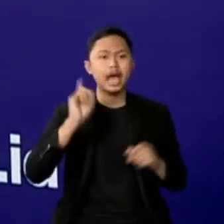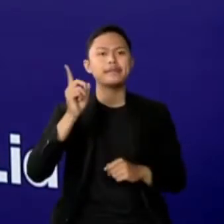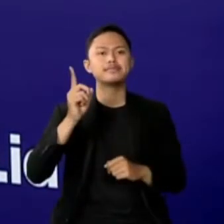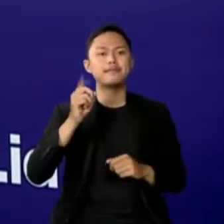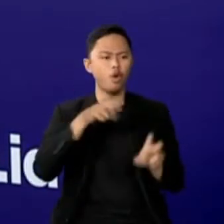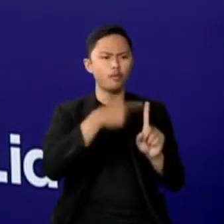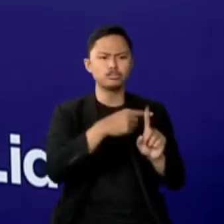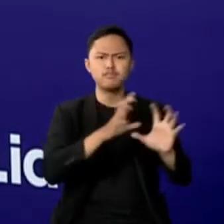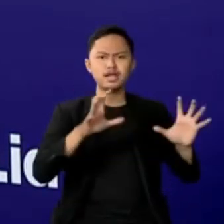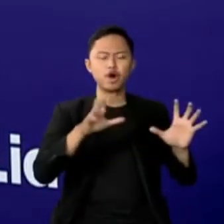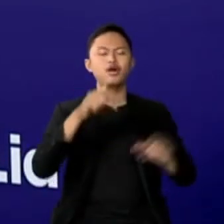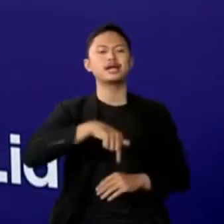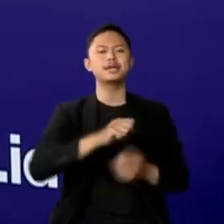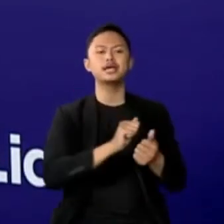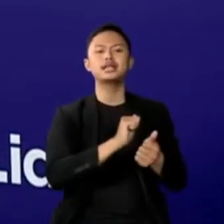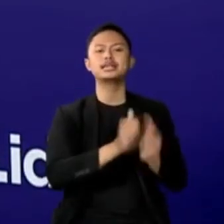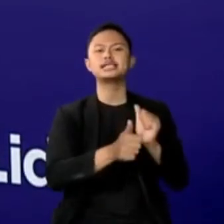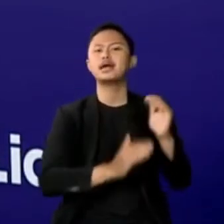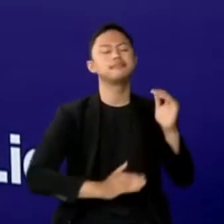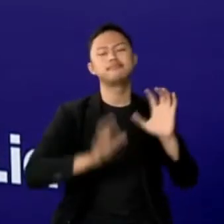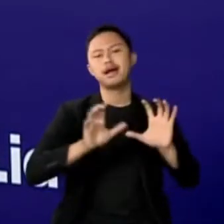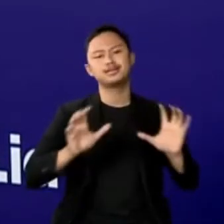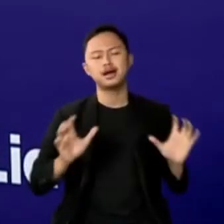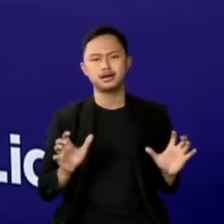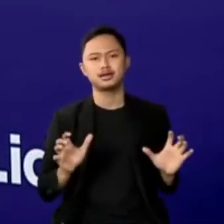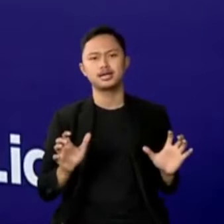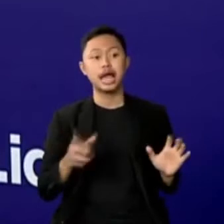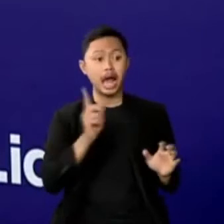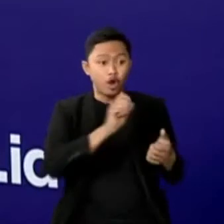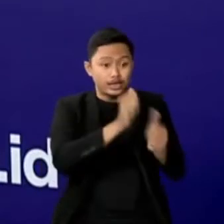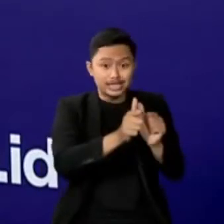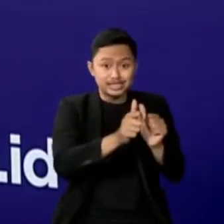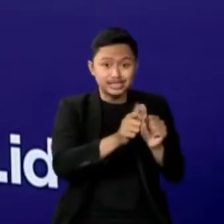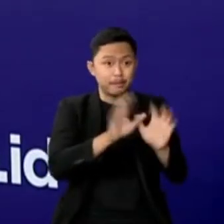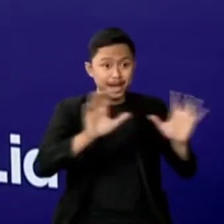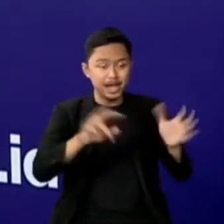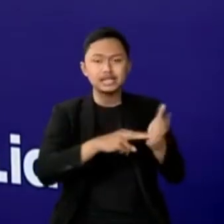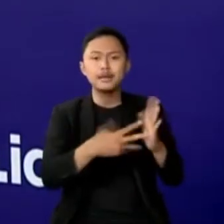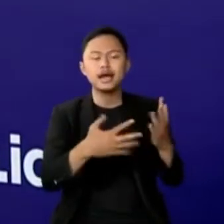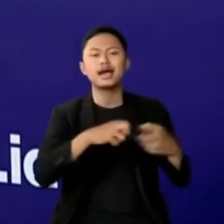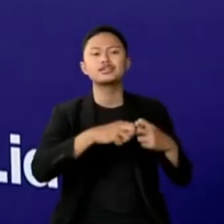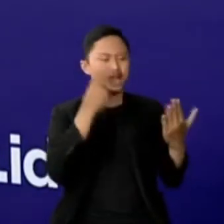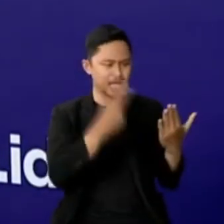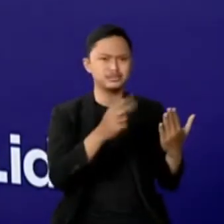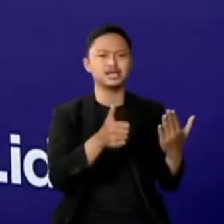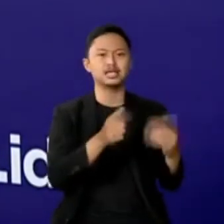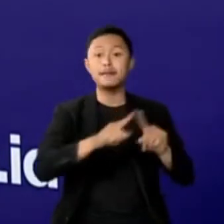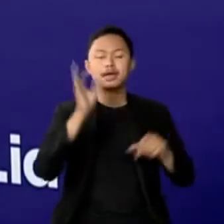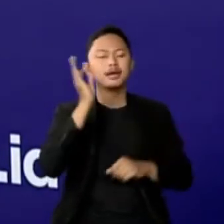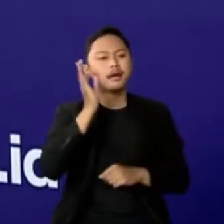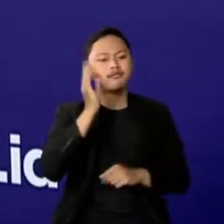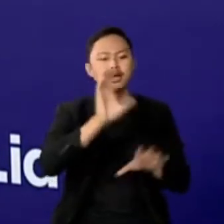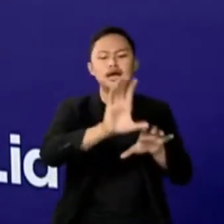kami ini tinggi Jadi kalau semakin testing tinggi tentu semakin kelihatan penyebaran titiknya mohon maaf ada beberapa